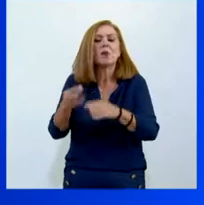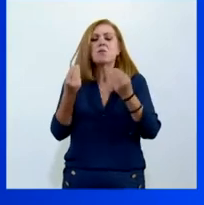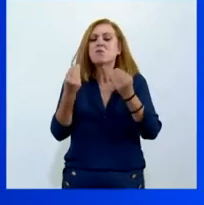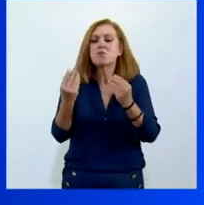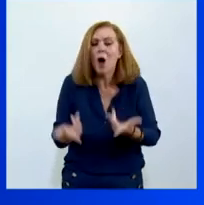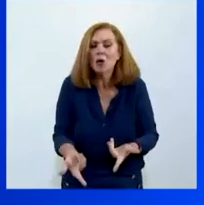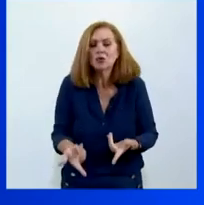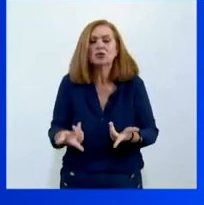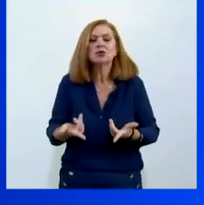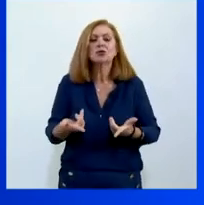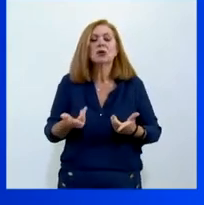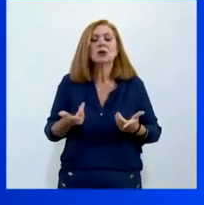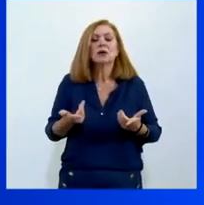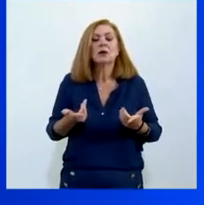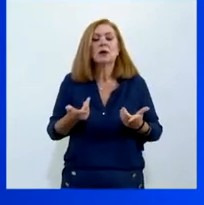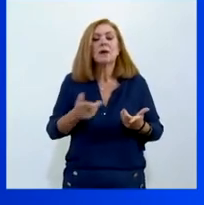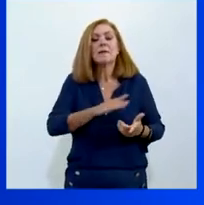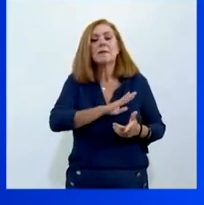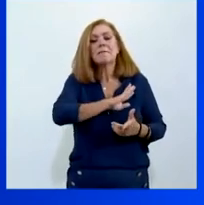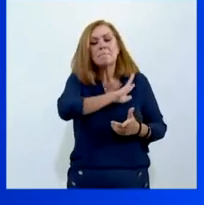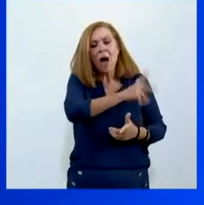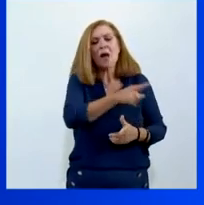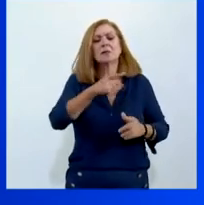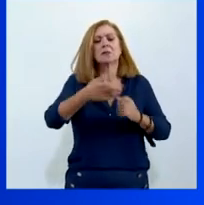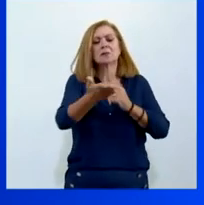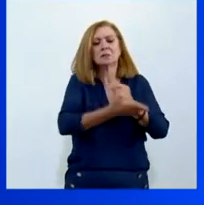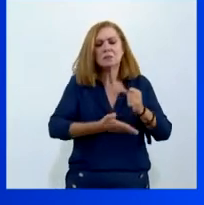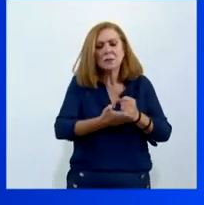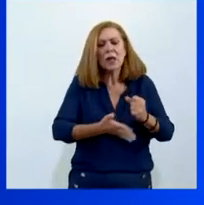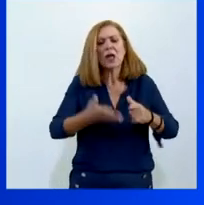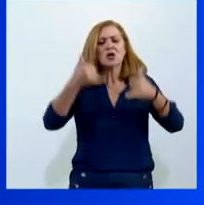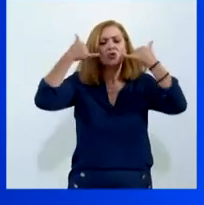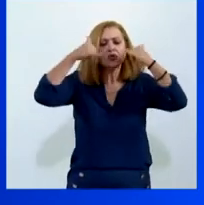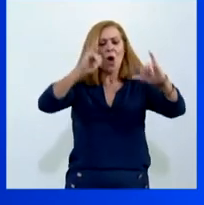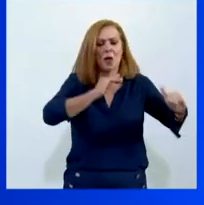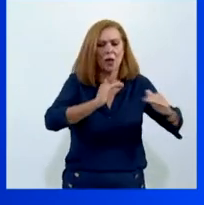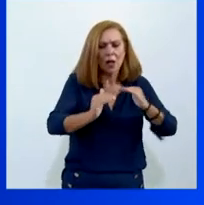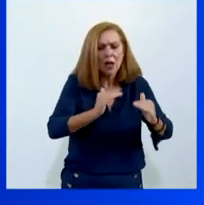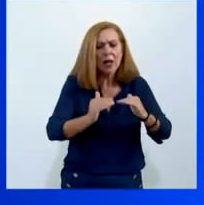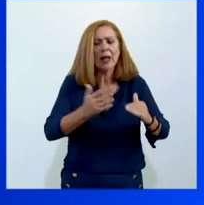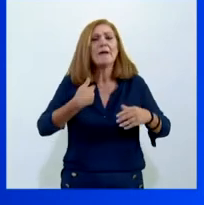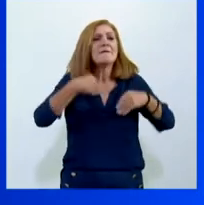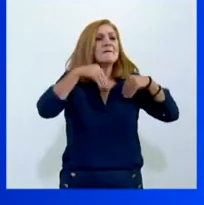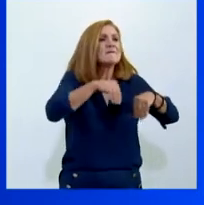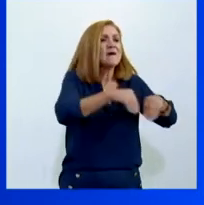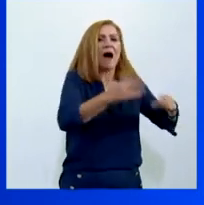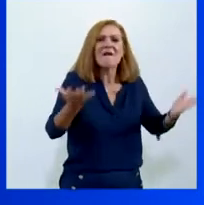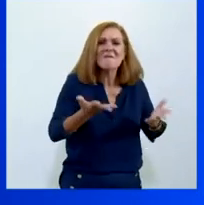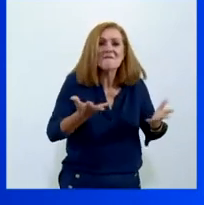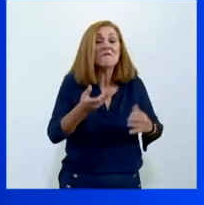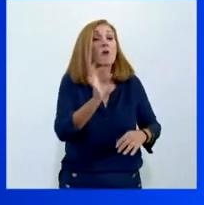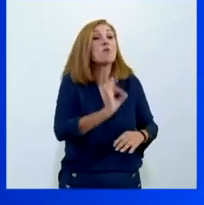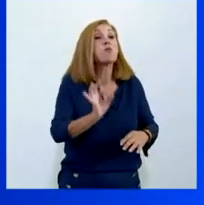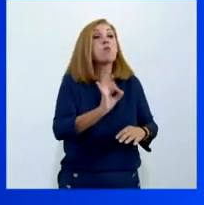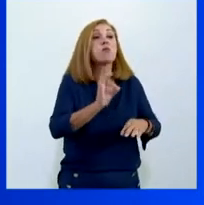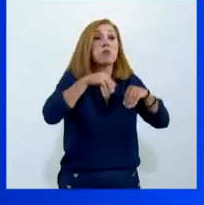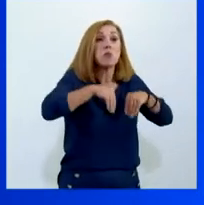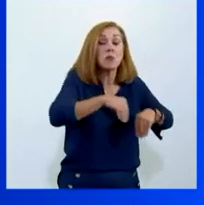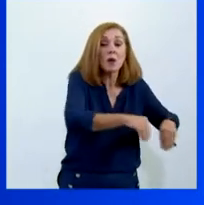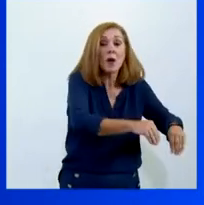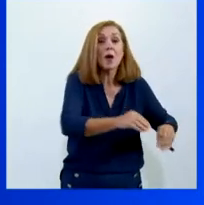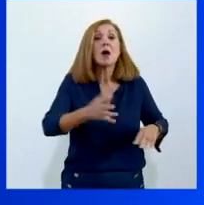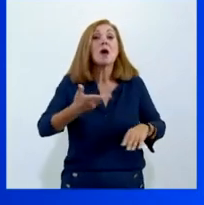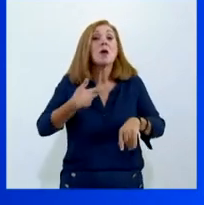πραγματικές επιπτώσεις, μέχρι τον πρωτογενή τομέα, την κτηνοτροφία μας, τι φυτεύουμε, πού το φυτεύουμε, πότε